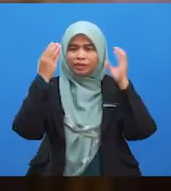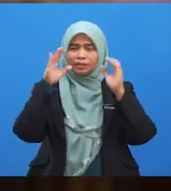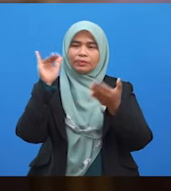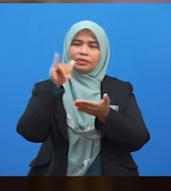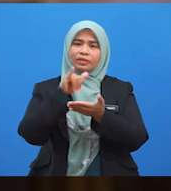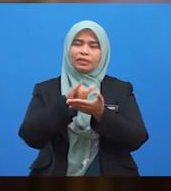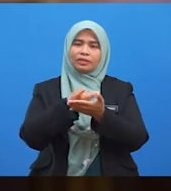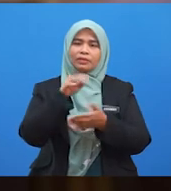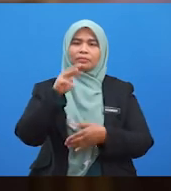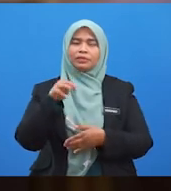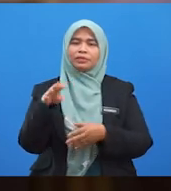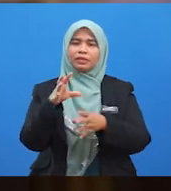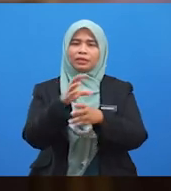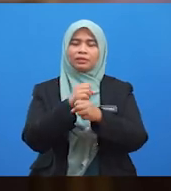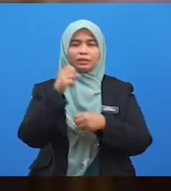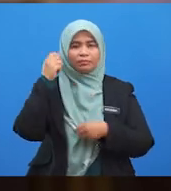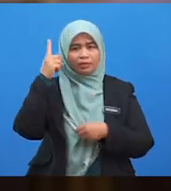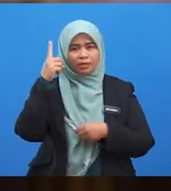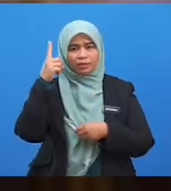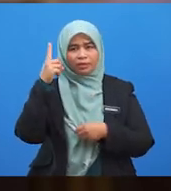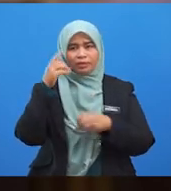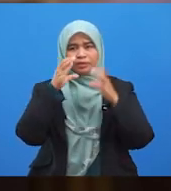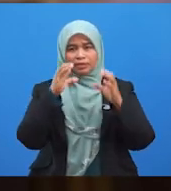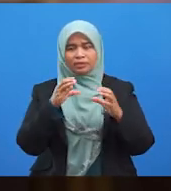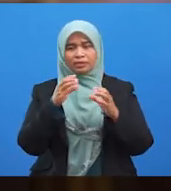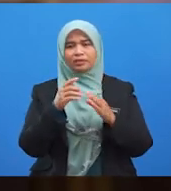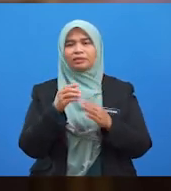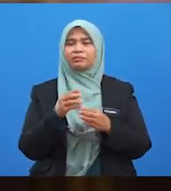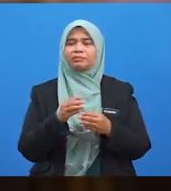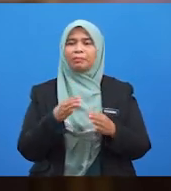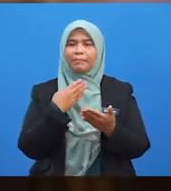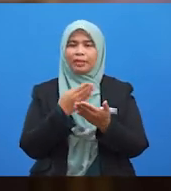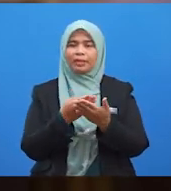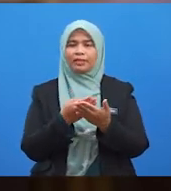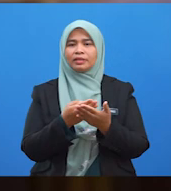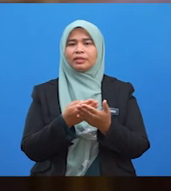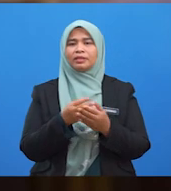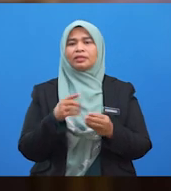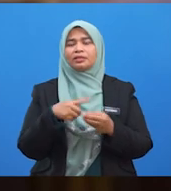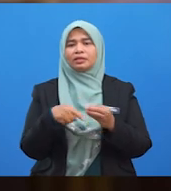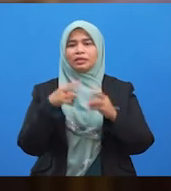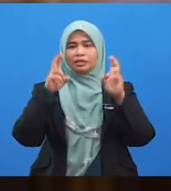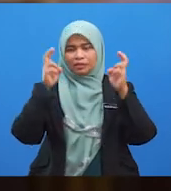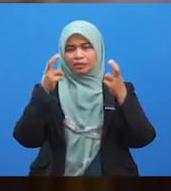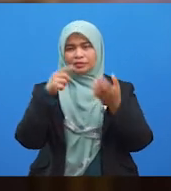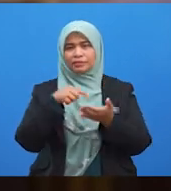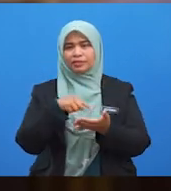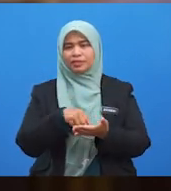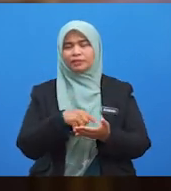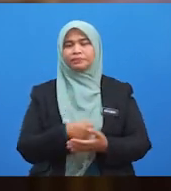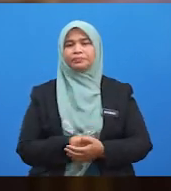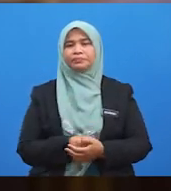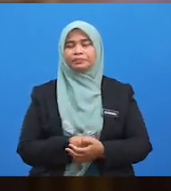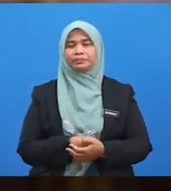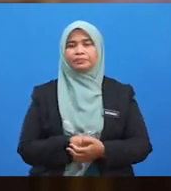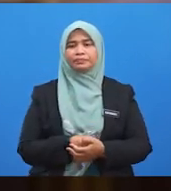Cikgu yakin murid-murid dapat memahami secara terperinci tentang topik pembelajaran kita